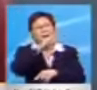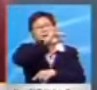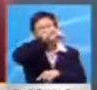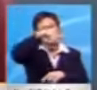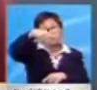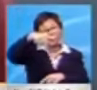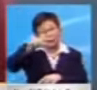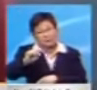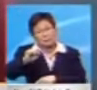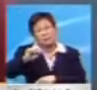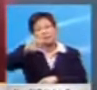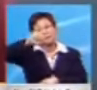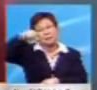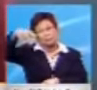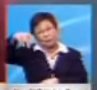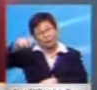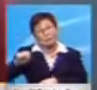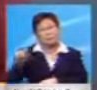ke